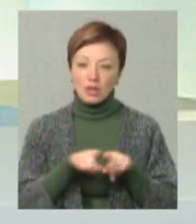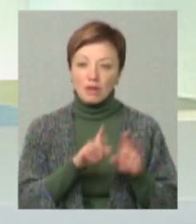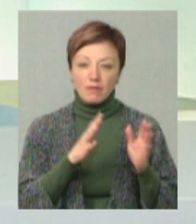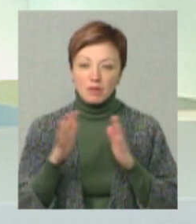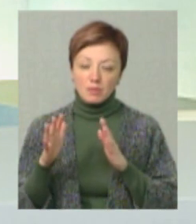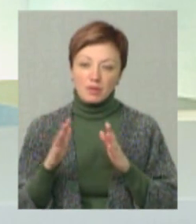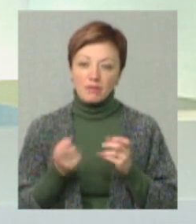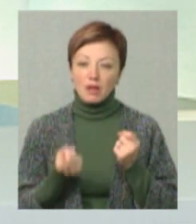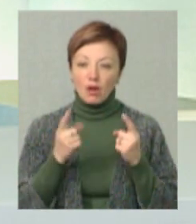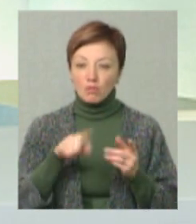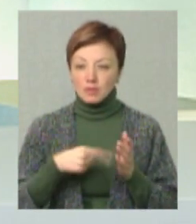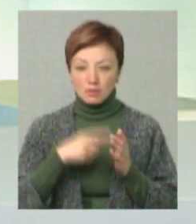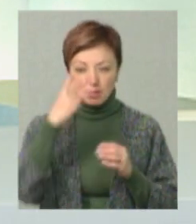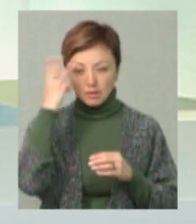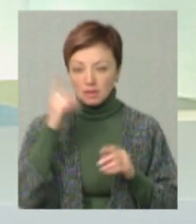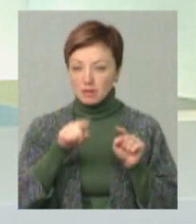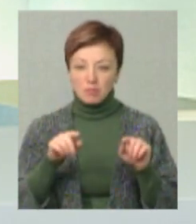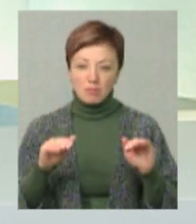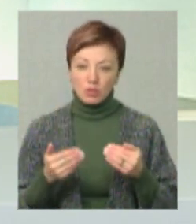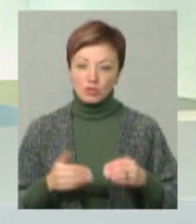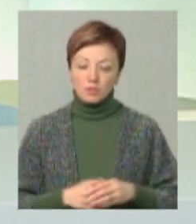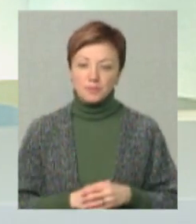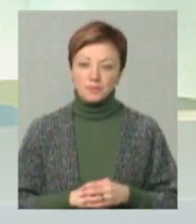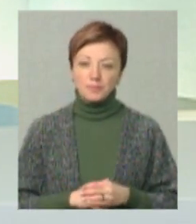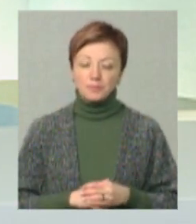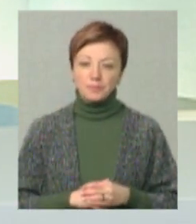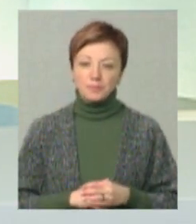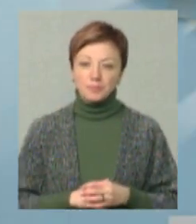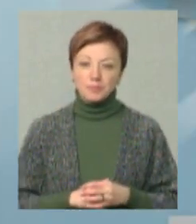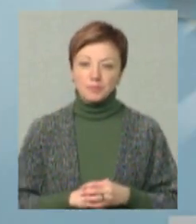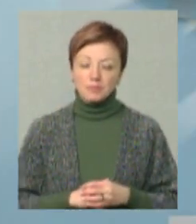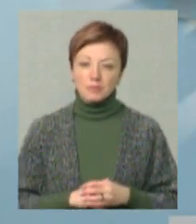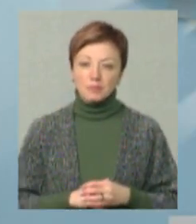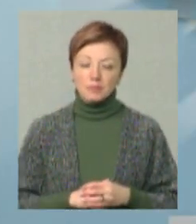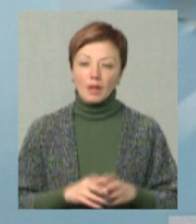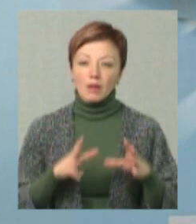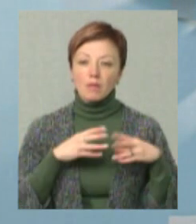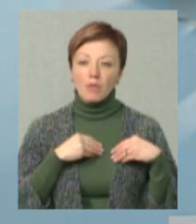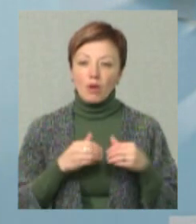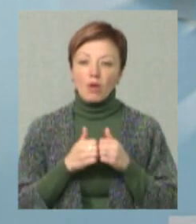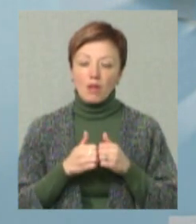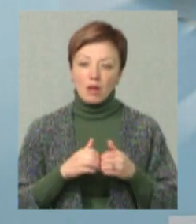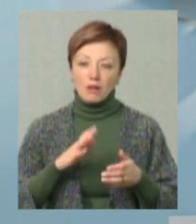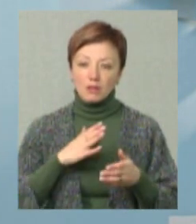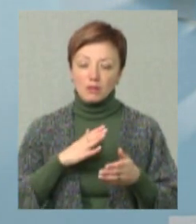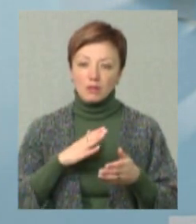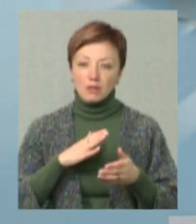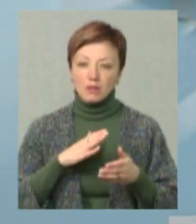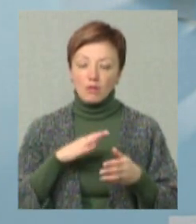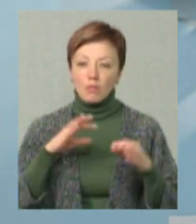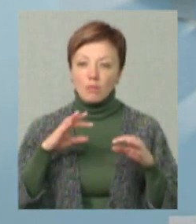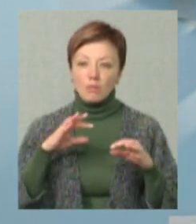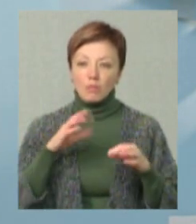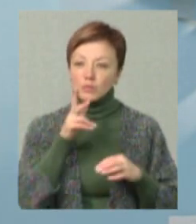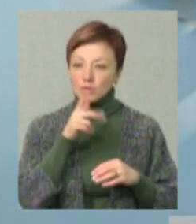таких випадків, які виникають у місті Хмельницькому, там значно менше. Мої колеги з Суспільного ЮА